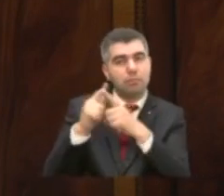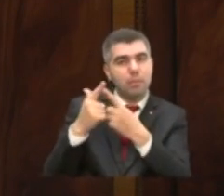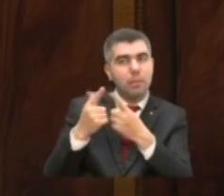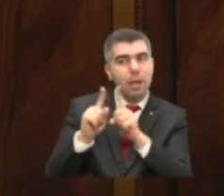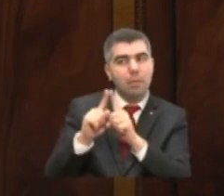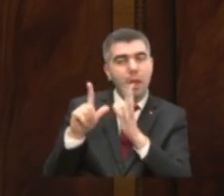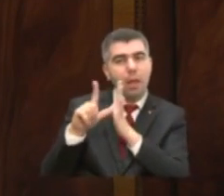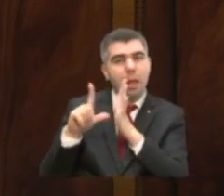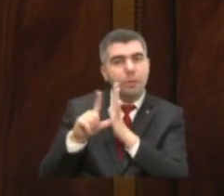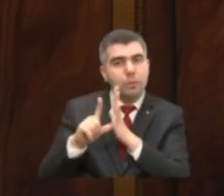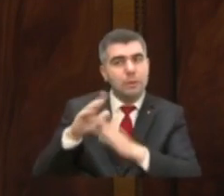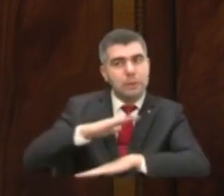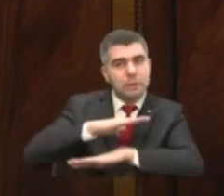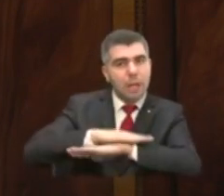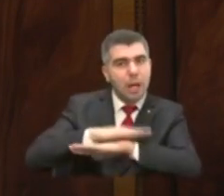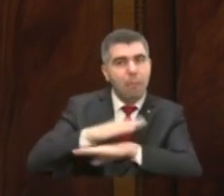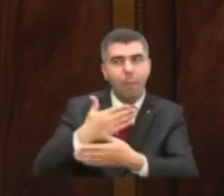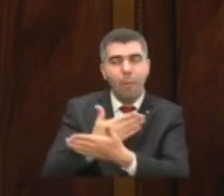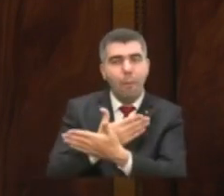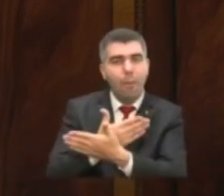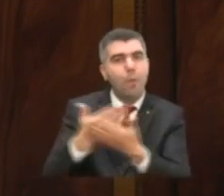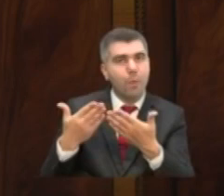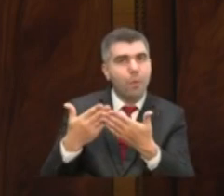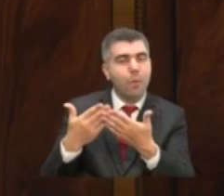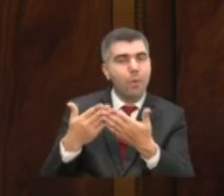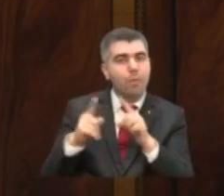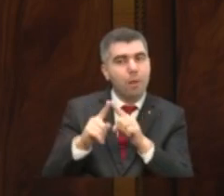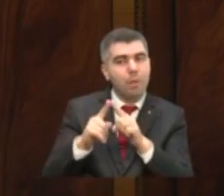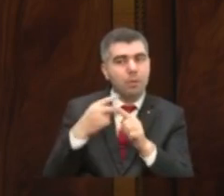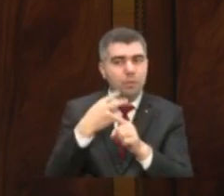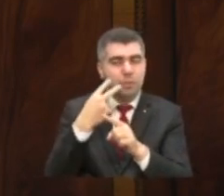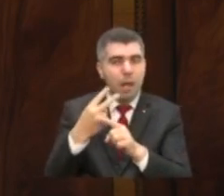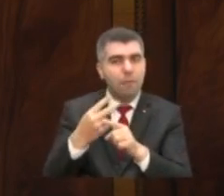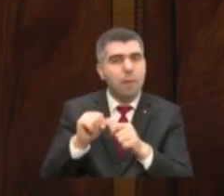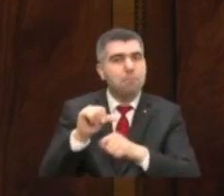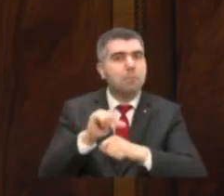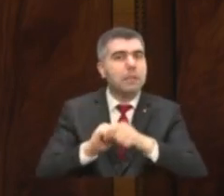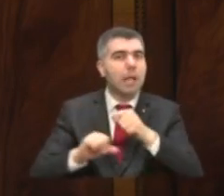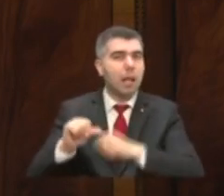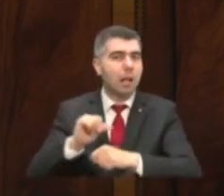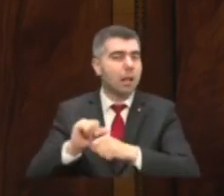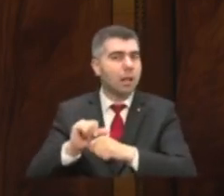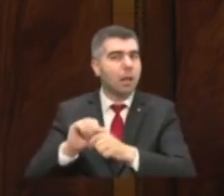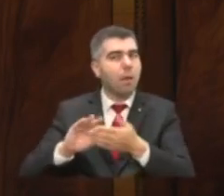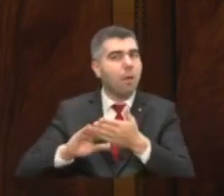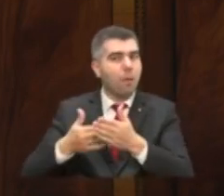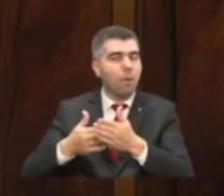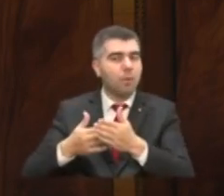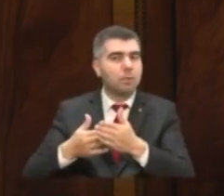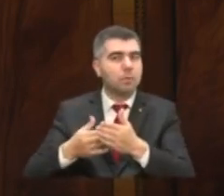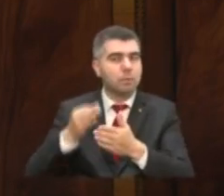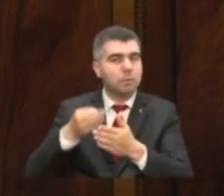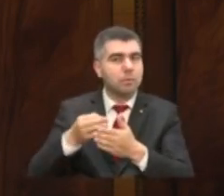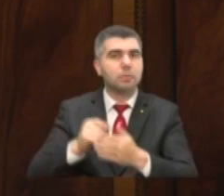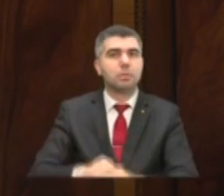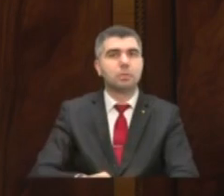والقانون والمؤسسات ومراجعة الواقع الاقتصادي والاجتماعي بشكل جريء